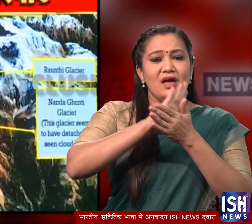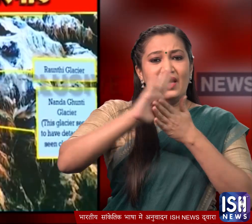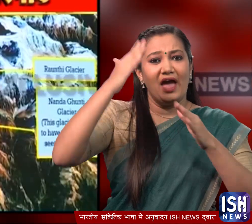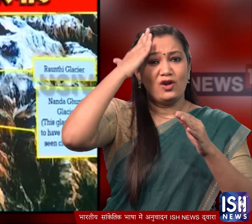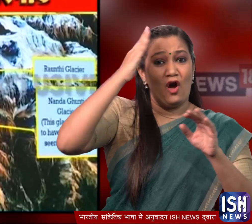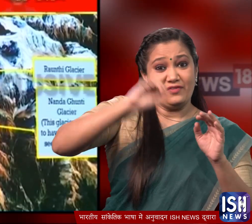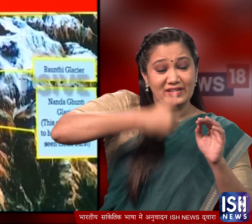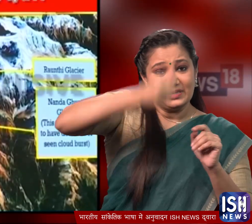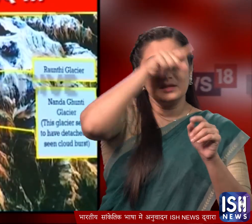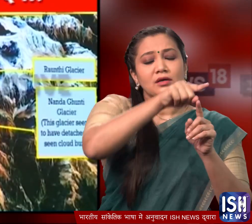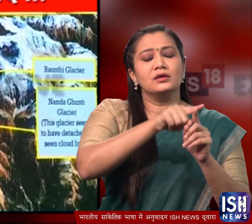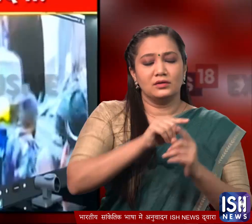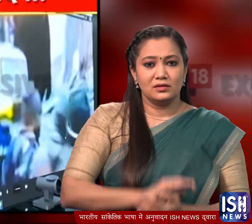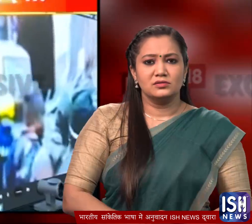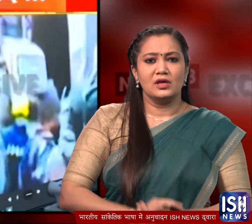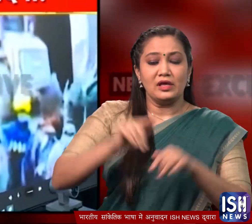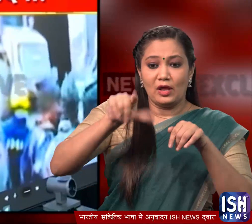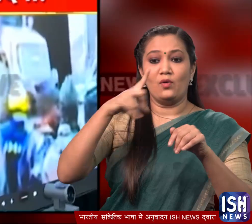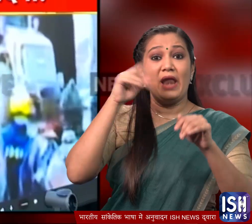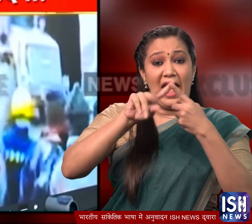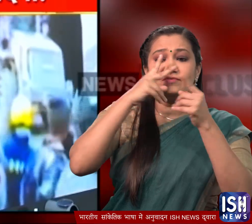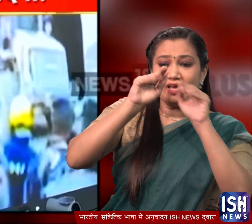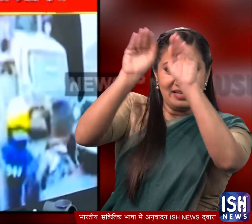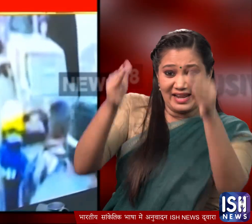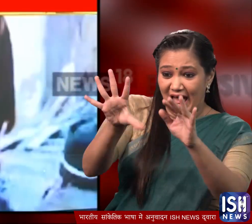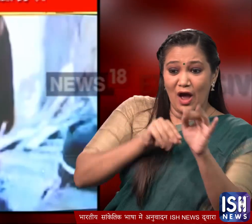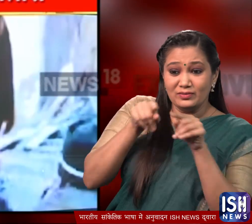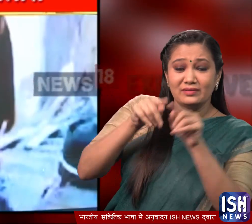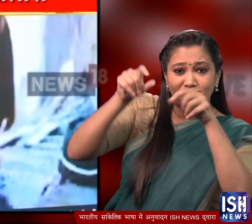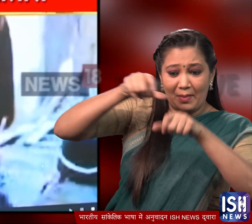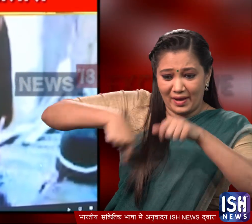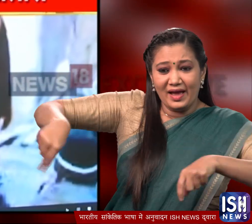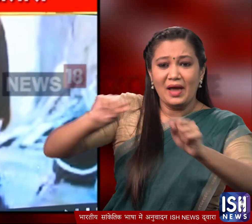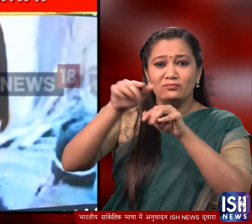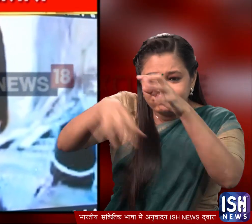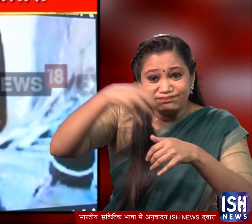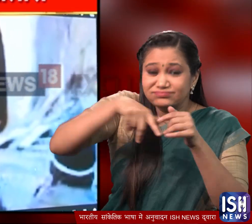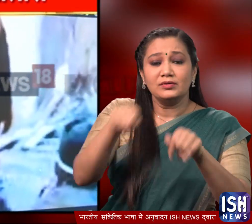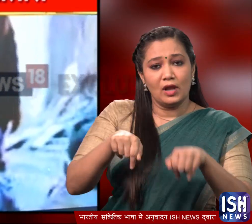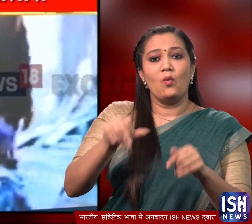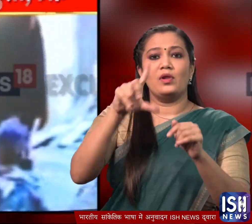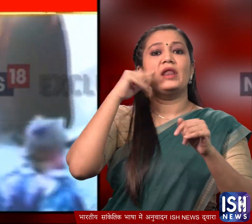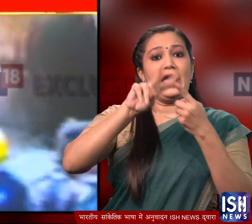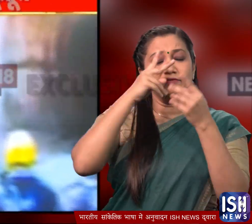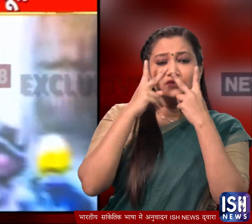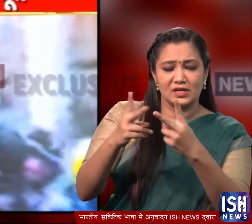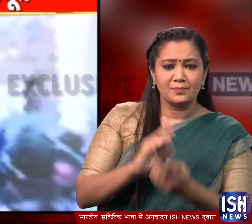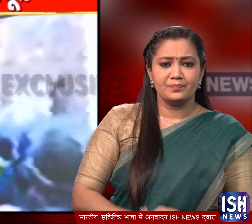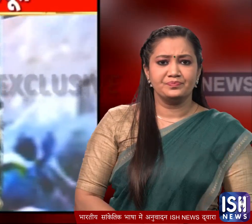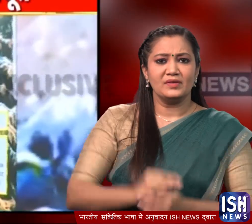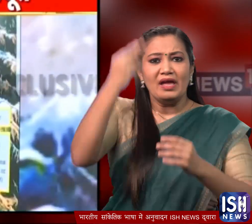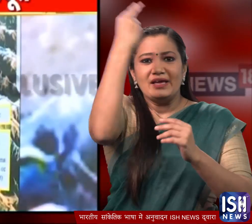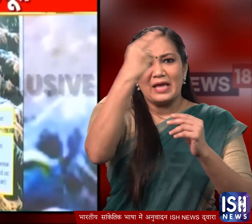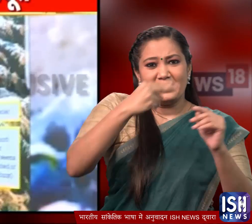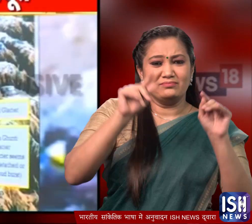पूरे अभियान पर नजर रखी जा रही है। लाइव फीड आ रही है टनल के सामने से जहां पर रेस्क्यू ऑपरेशन चल रहा है और ये